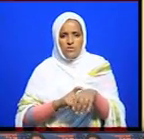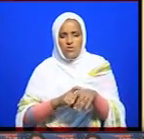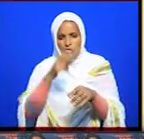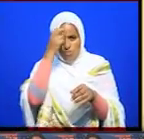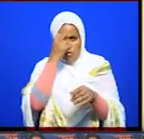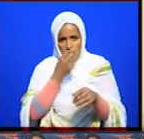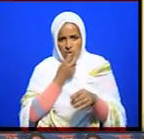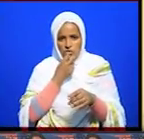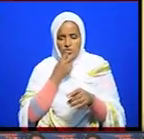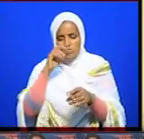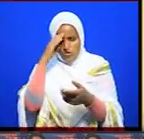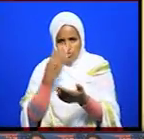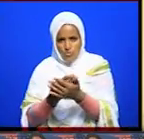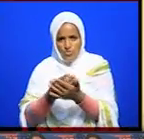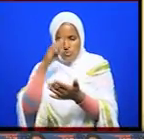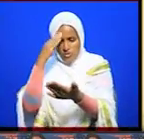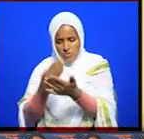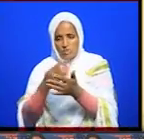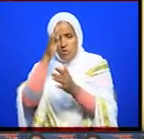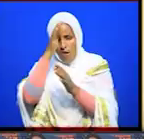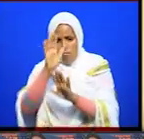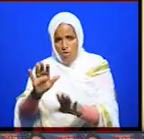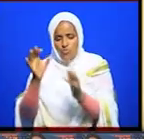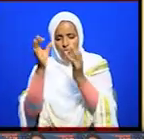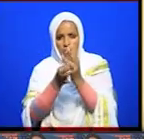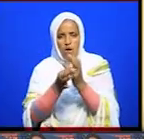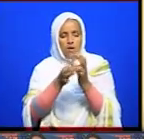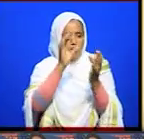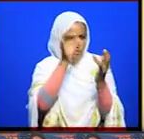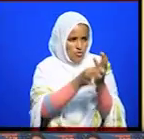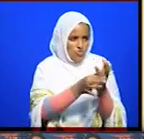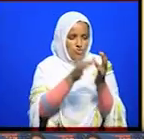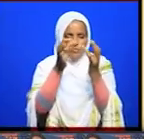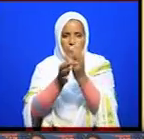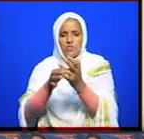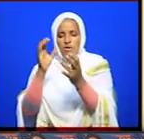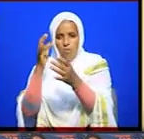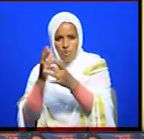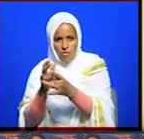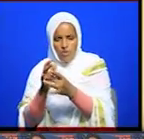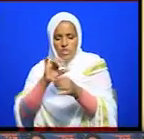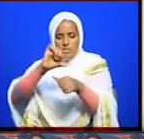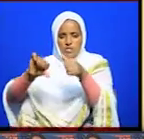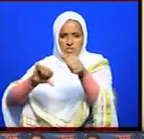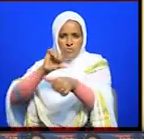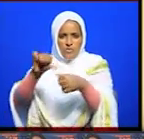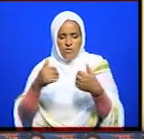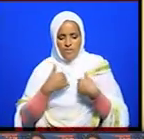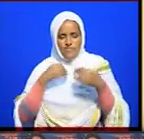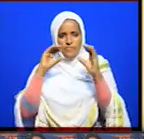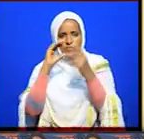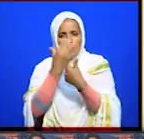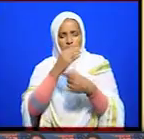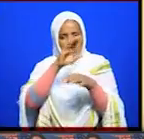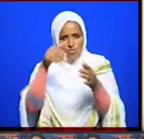ጊዜ ወላጅ ለልጁ፣ ልጅ ከአባቱ፣ ባል ለሚስቱ፣ ሚስትም ለባሏ እርስ